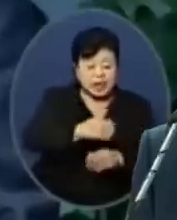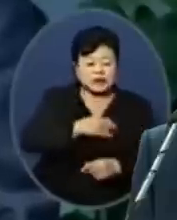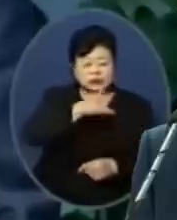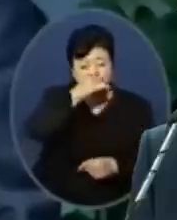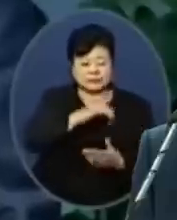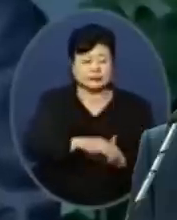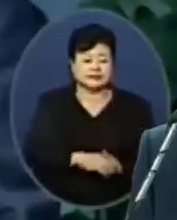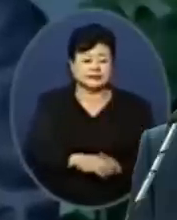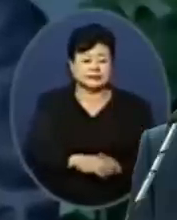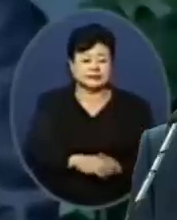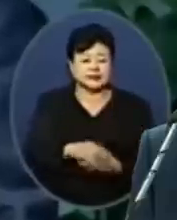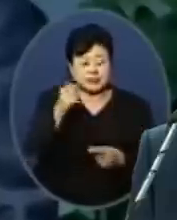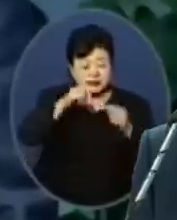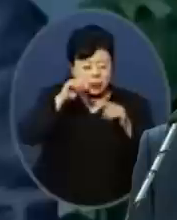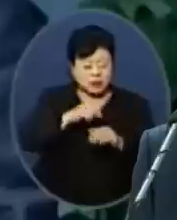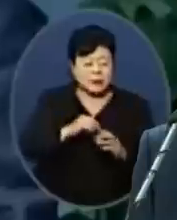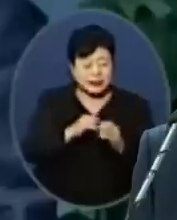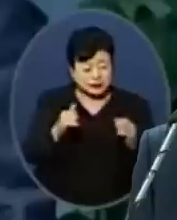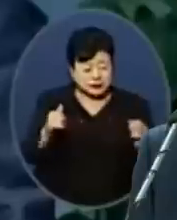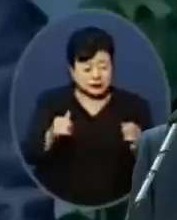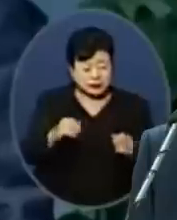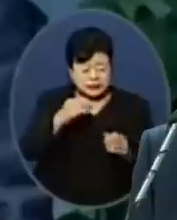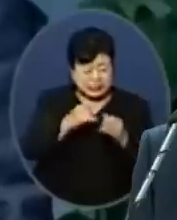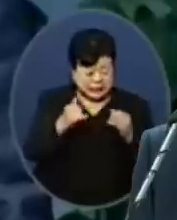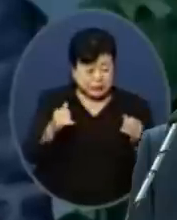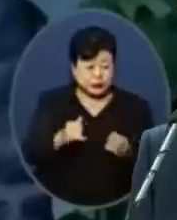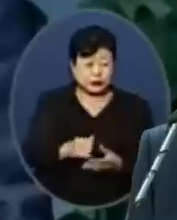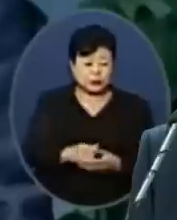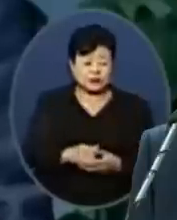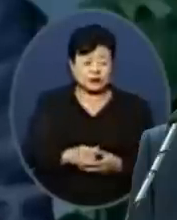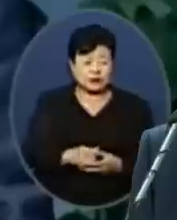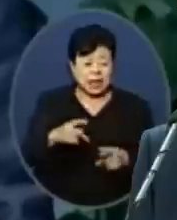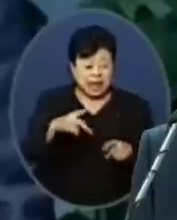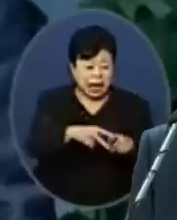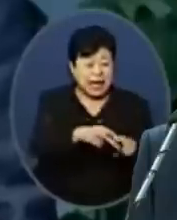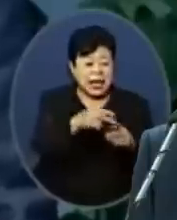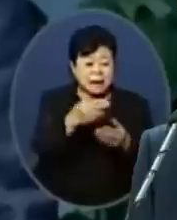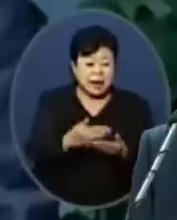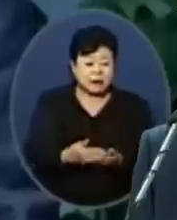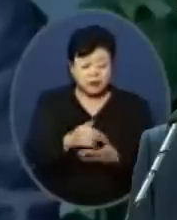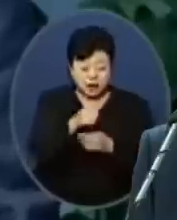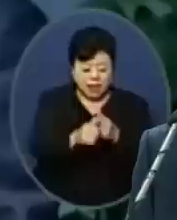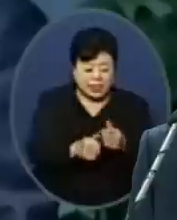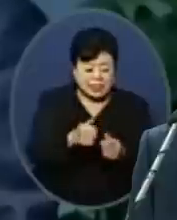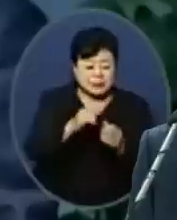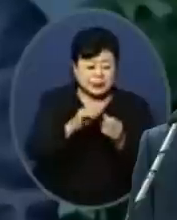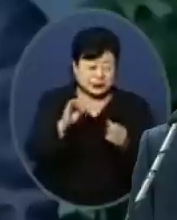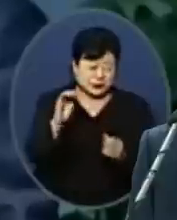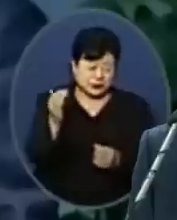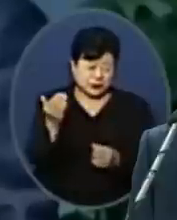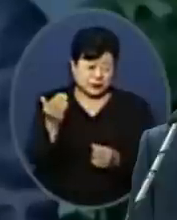있었습니다. 사울과 그 백성들도 이스라엘 백성으로 할례를 받고 하나님의 백성으로 만들어